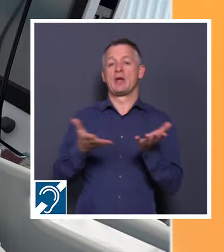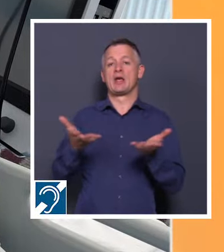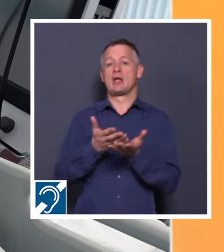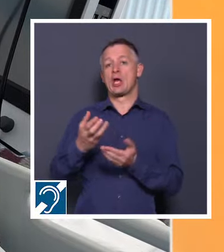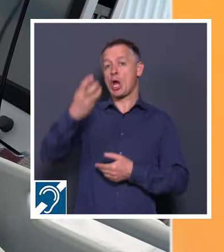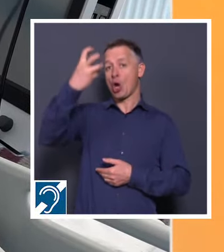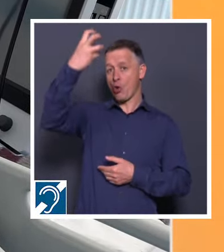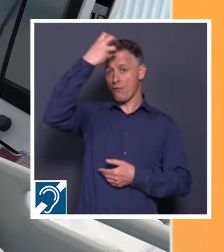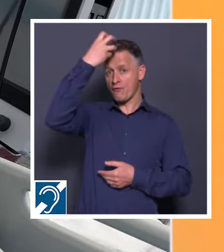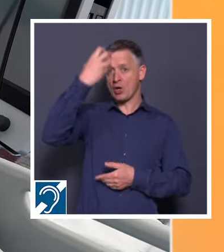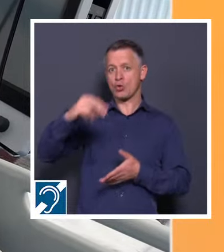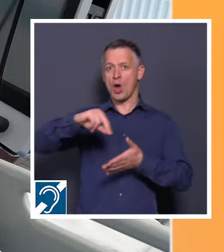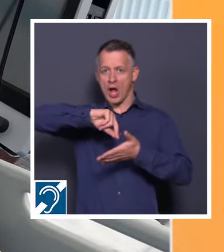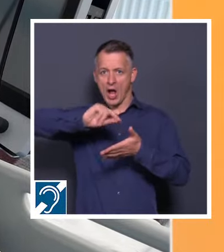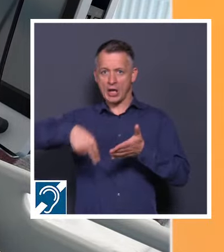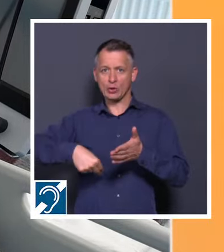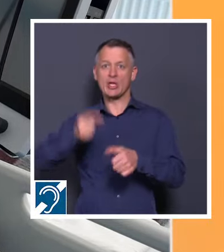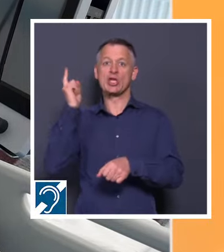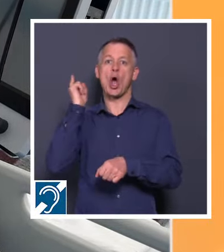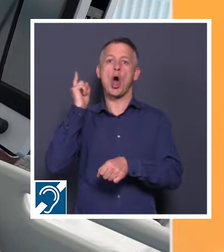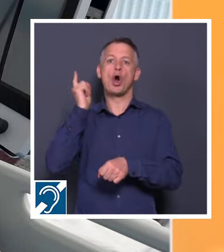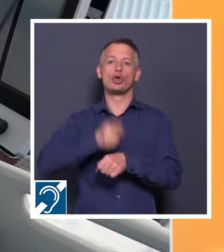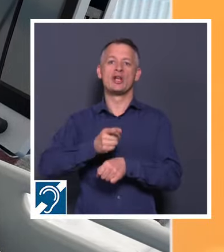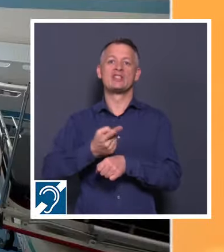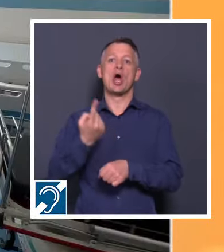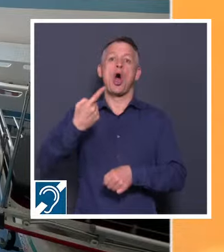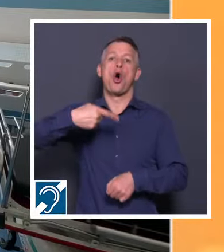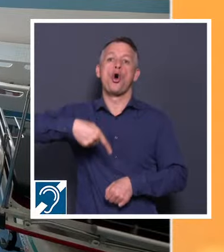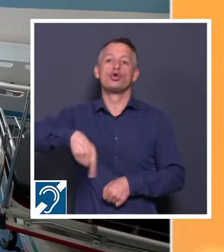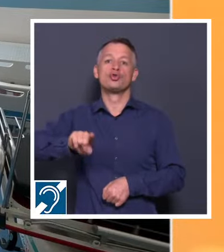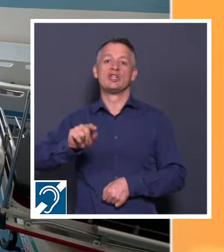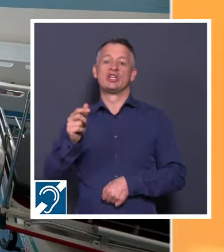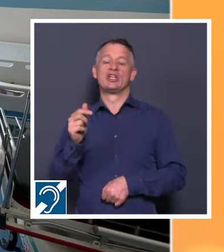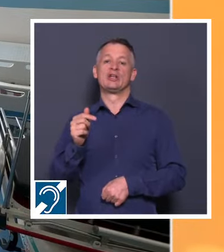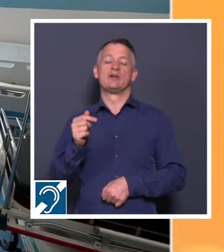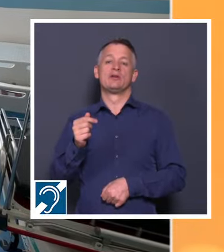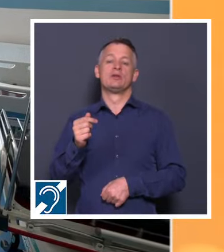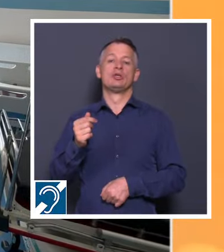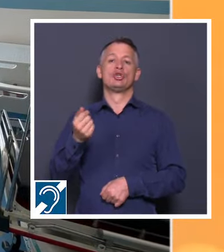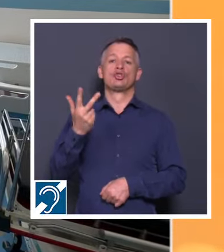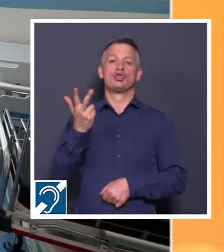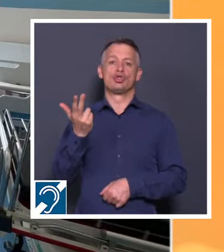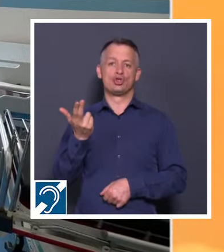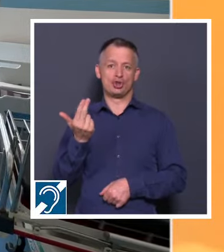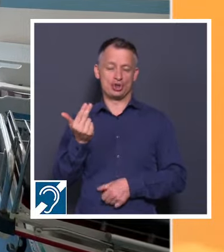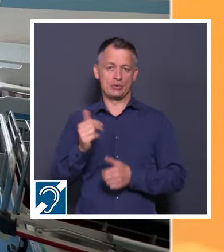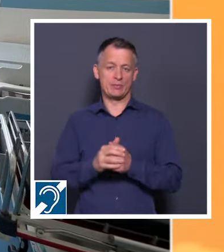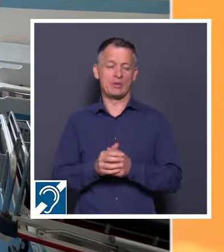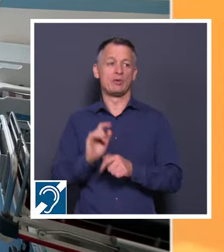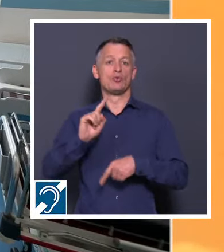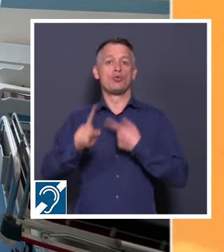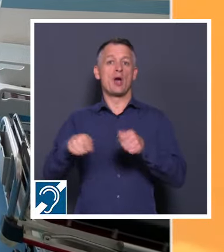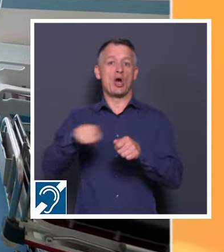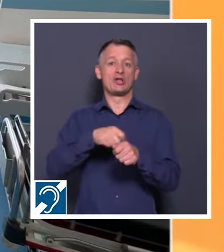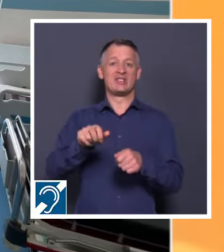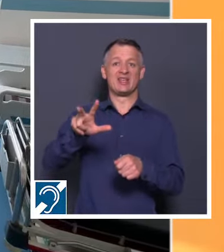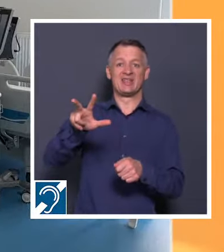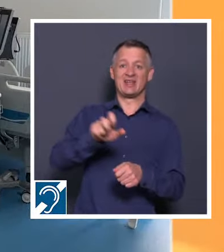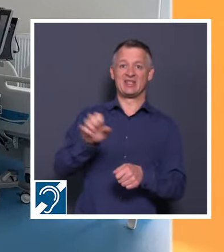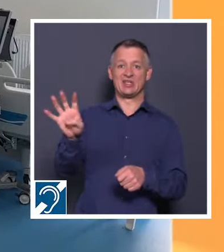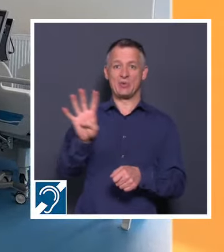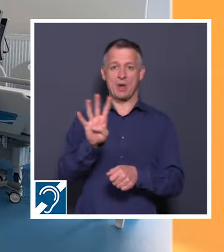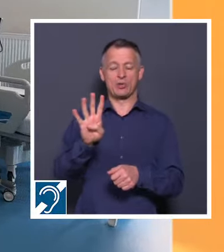adoptat ordonanța 115, după care corecția din ordonanța 34, ne amintim de